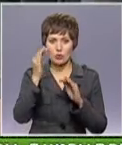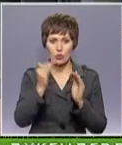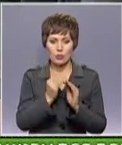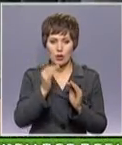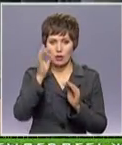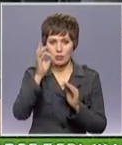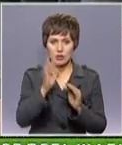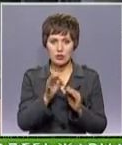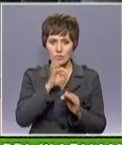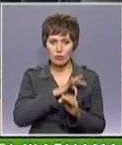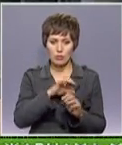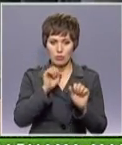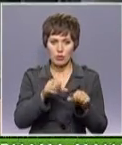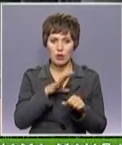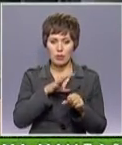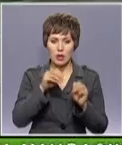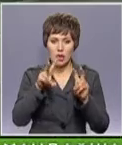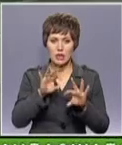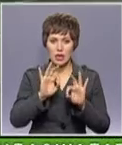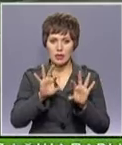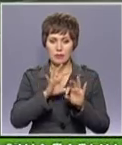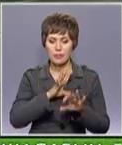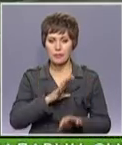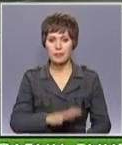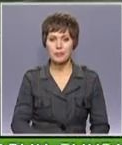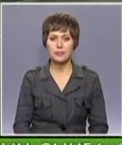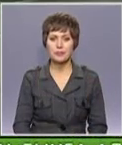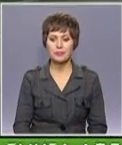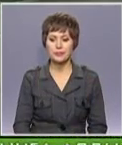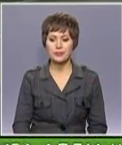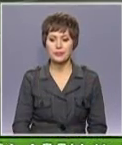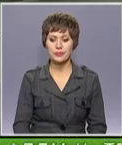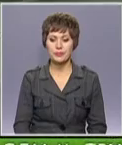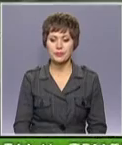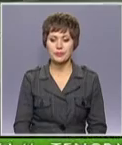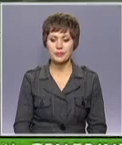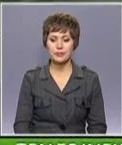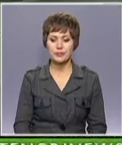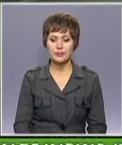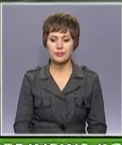қаржы алуға да қолайлы. Әмірболат Құсайынұлы, Фариза Шамшидин, Бауыржан Қажаханов, Алматы телеарнасы.